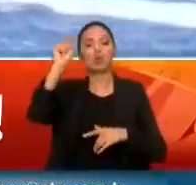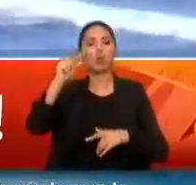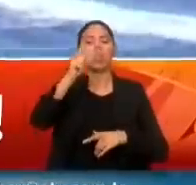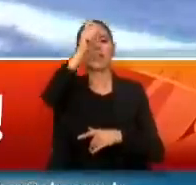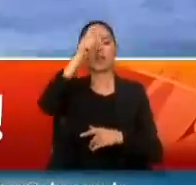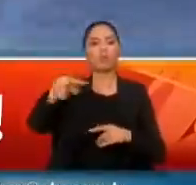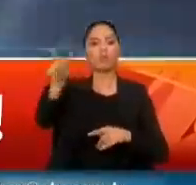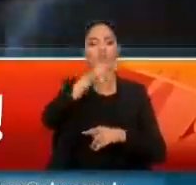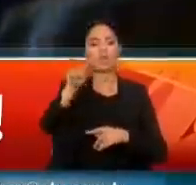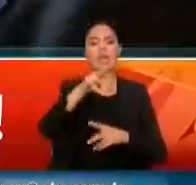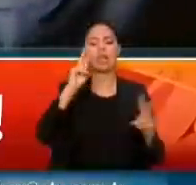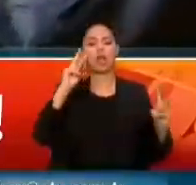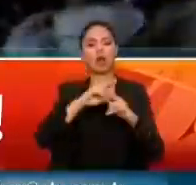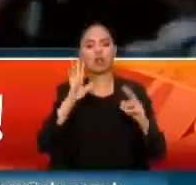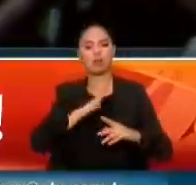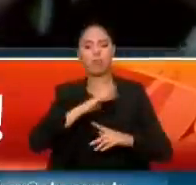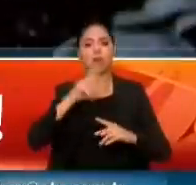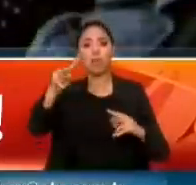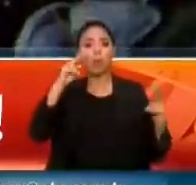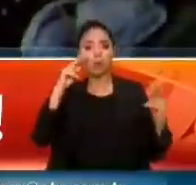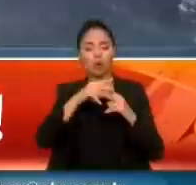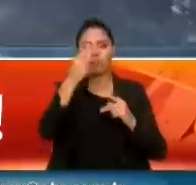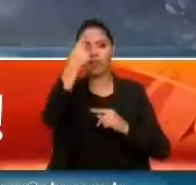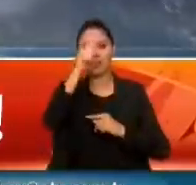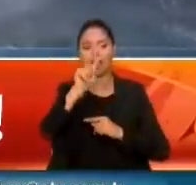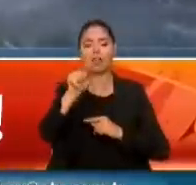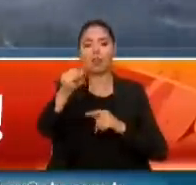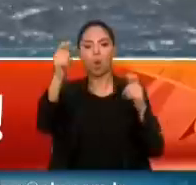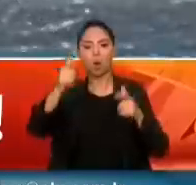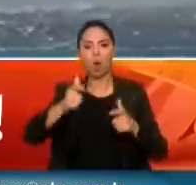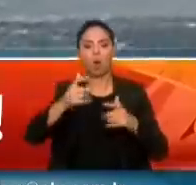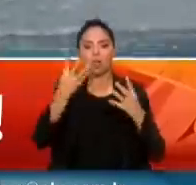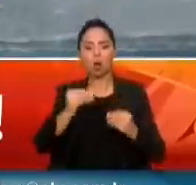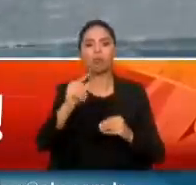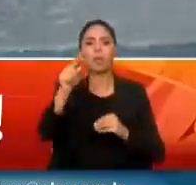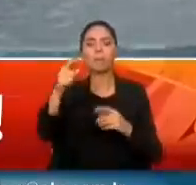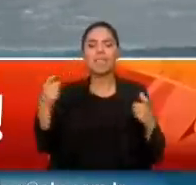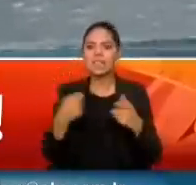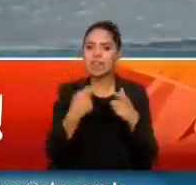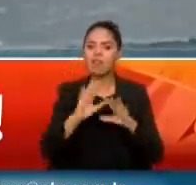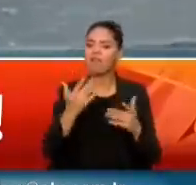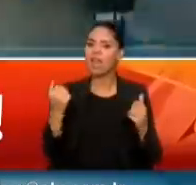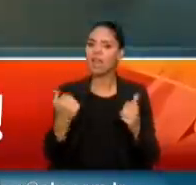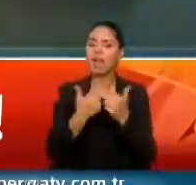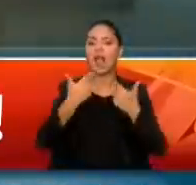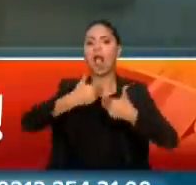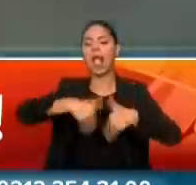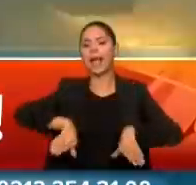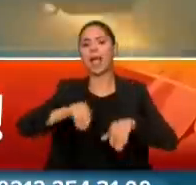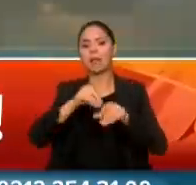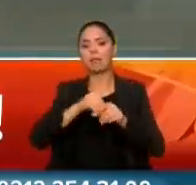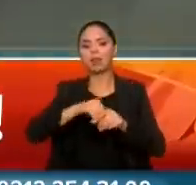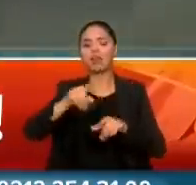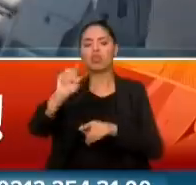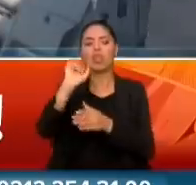tansiyon masaya yatırılacak. Kaynaklar görüşmelerde sadece sahada yaşanabilecek bir sürtüşmenin ya da kazanın önüne geçmek için